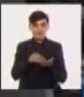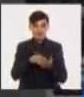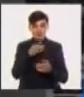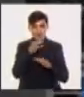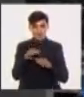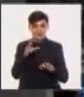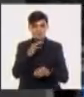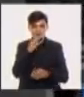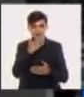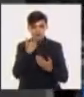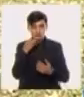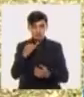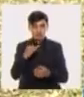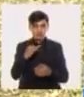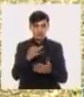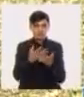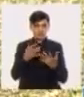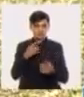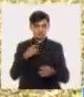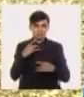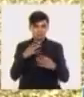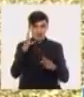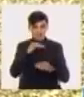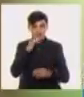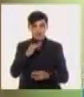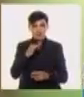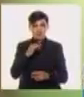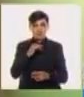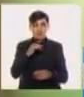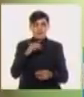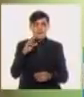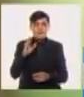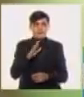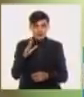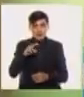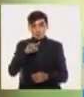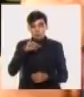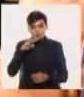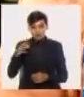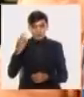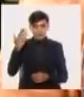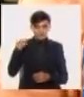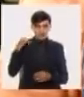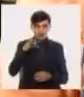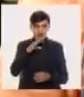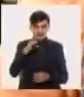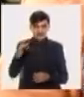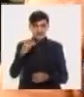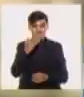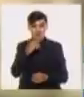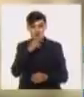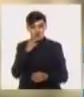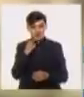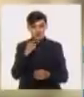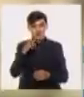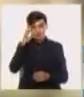может вызвать бурю истерики. Политолог Досым Сатпаев считает, что Владимир Путин, напоминая о бывшем величии российского государства, перекладывает